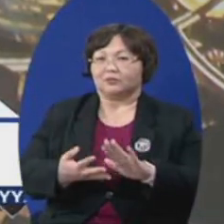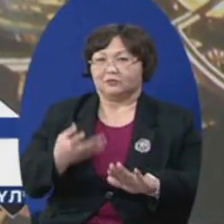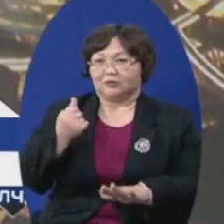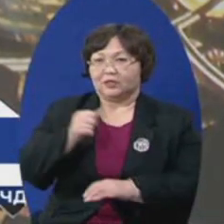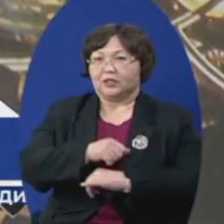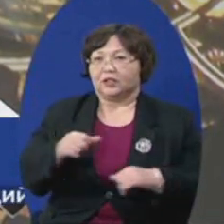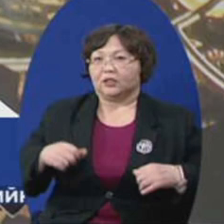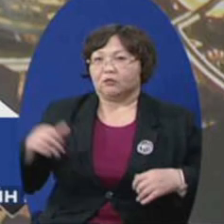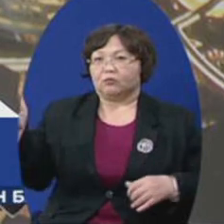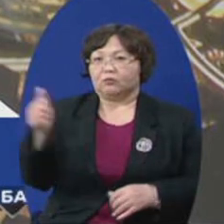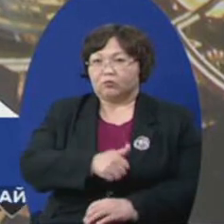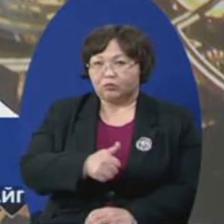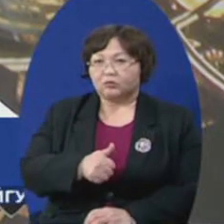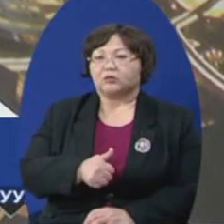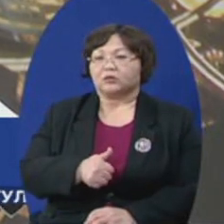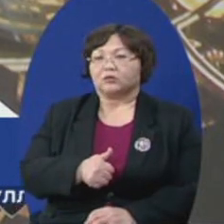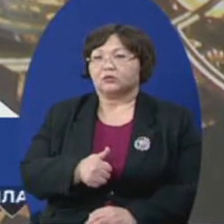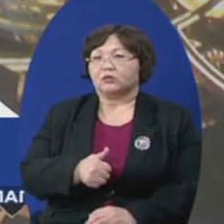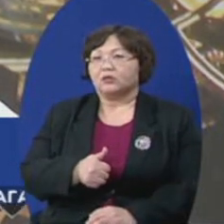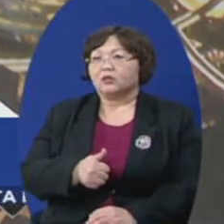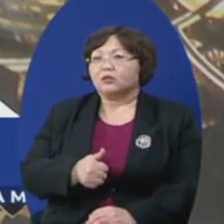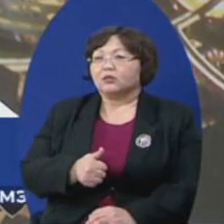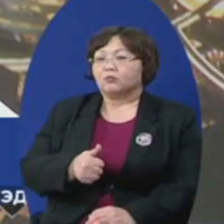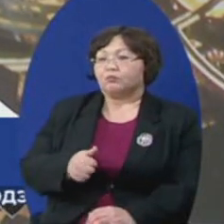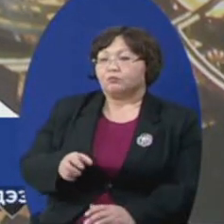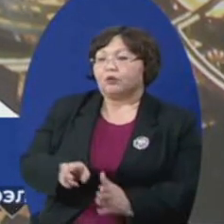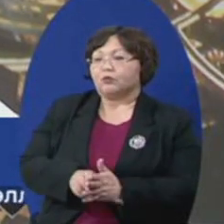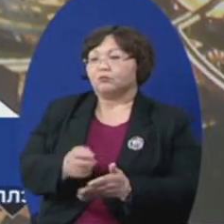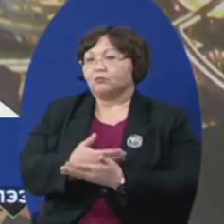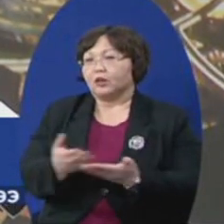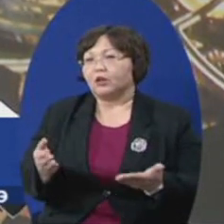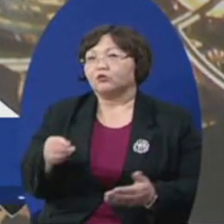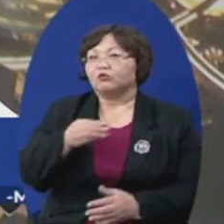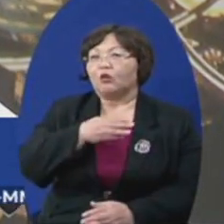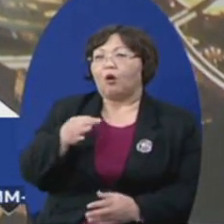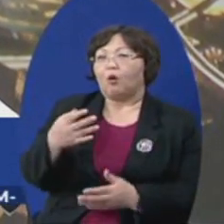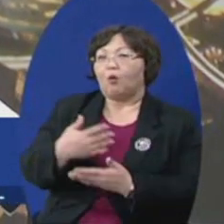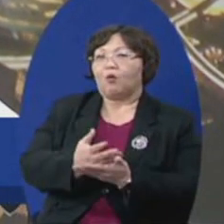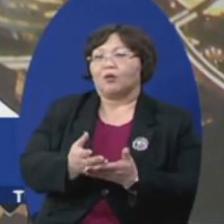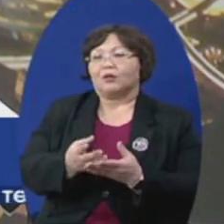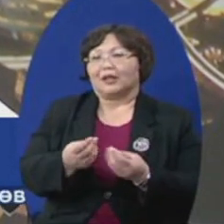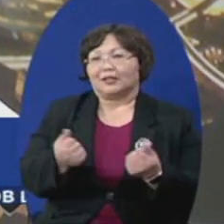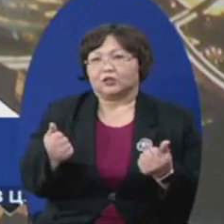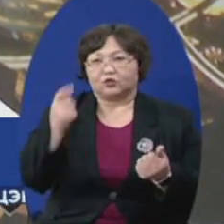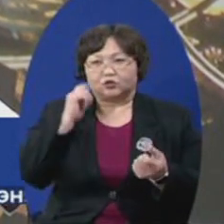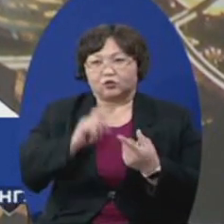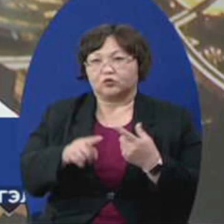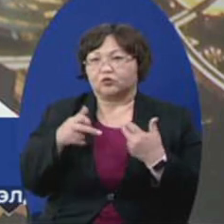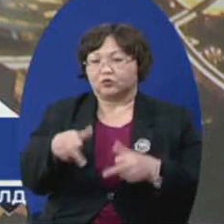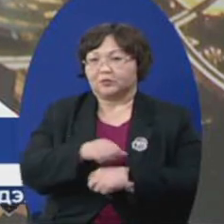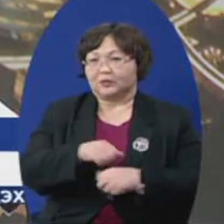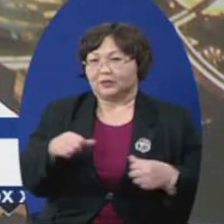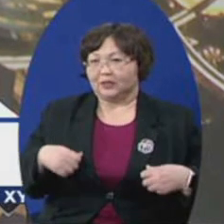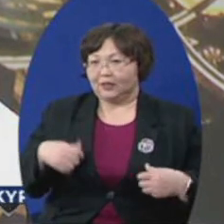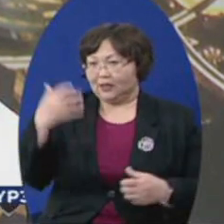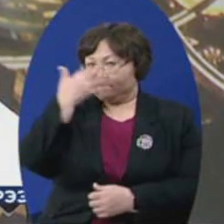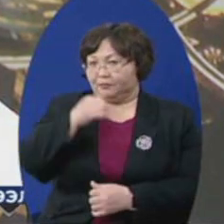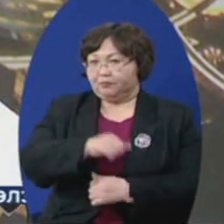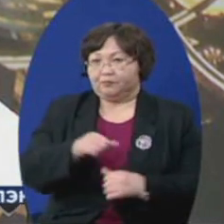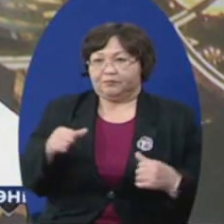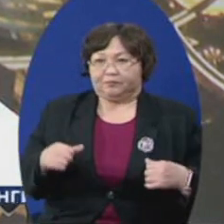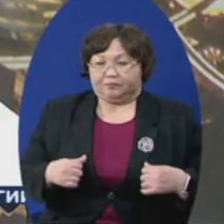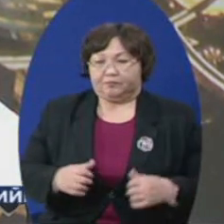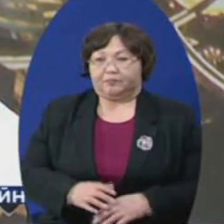бүлэг хамаарахгүйгээр үргэхийн тулд тоон хуваагдлыг арилгах зорилтын хүрээнд хөгжлийн бэрхшээлтэй иргэдтэй, харааны